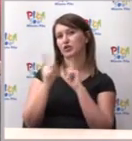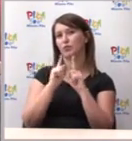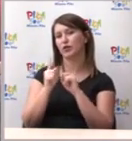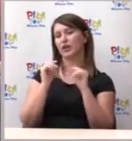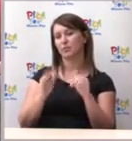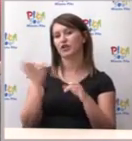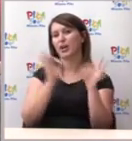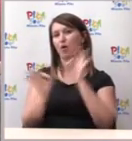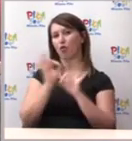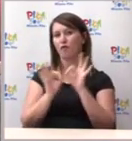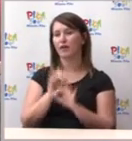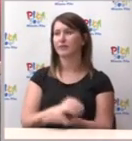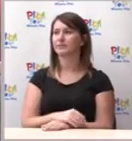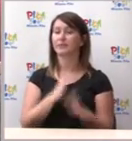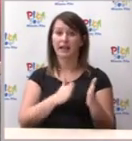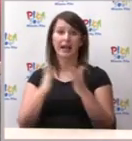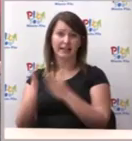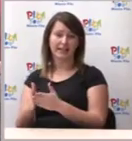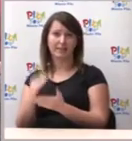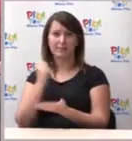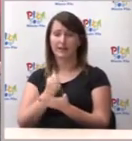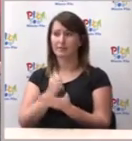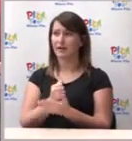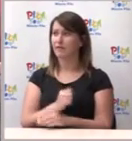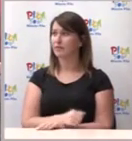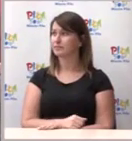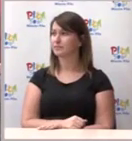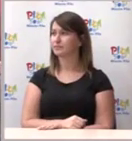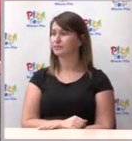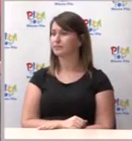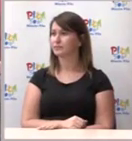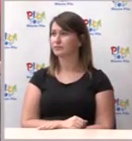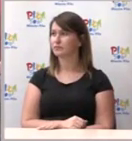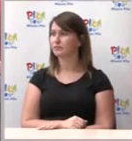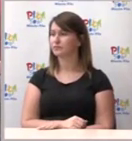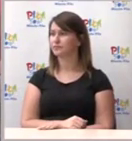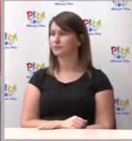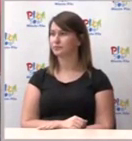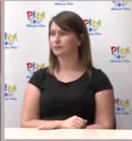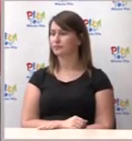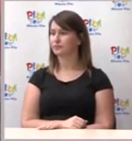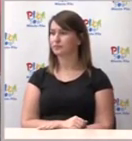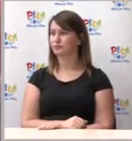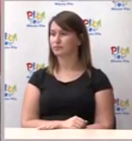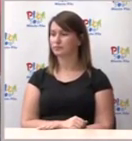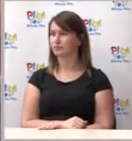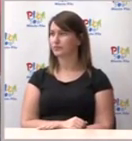4 września, punkt 77. I tu też takie troszeczkę